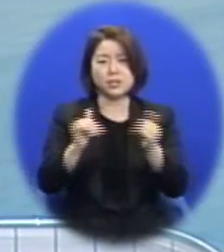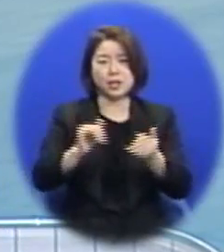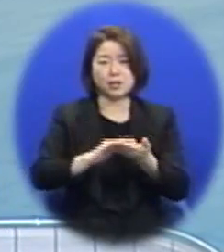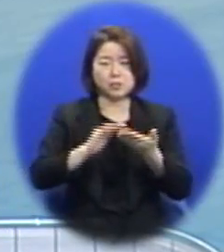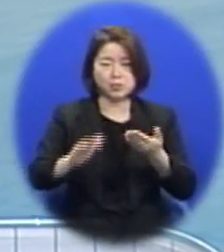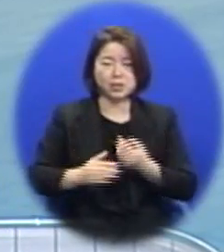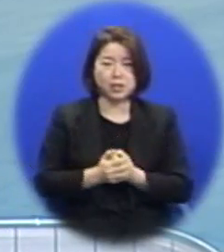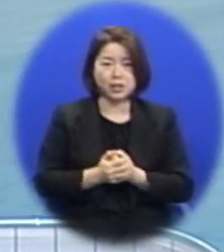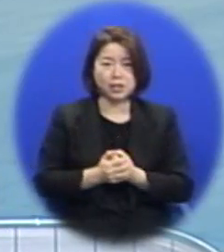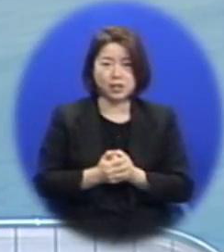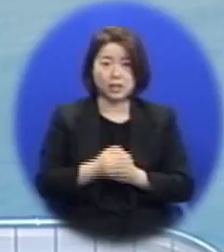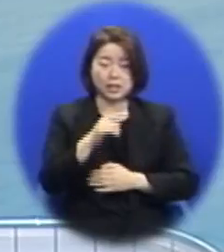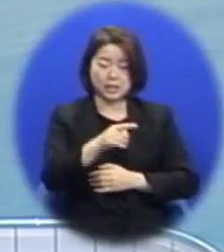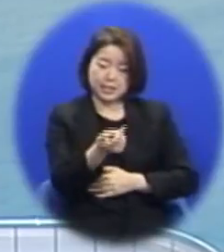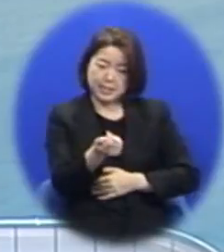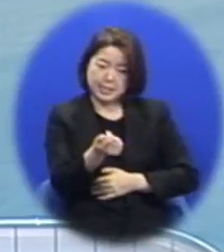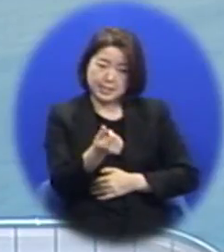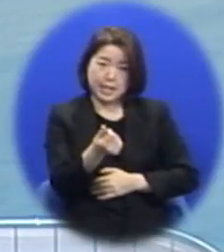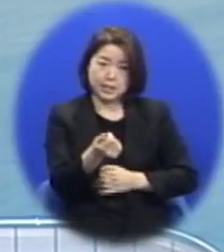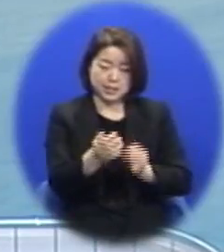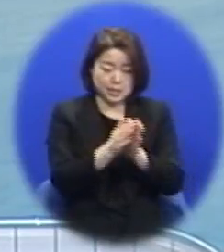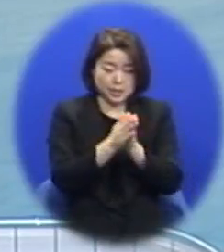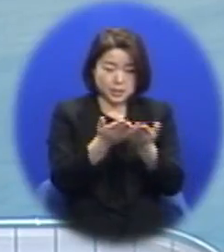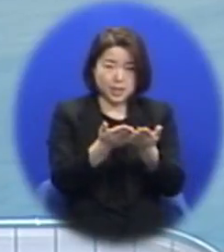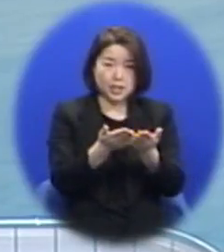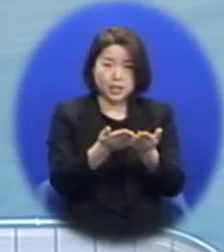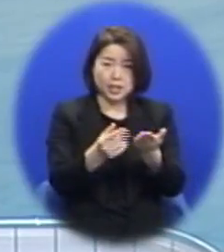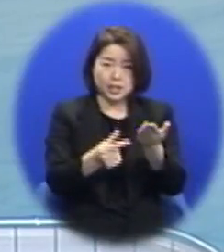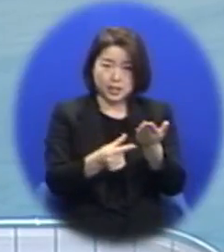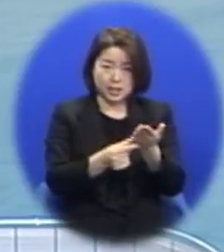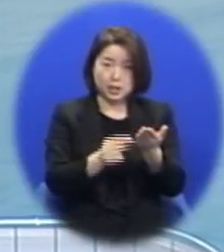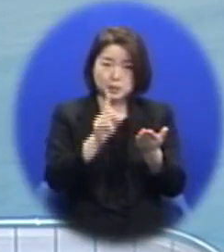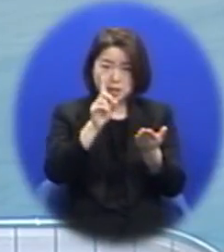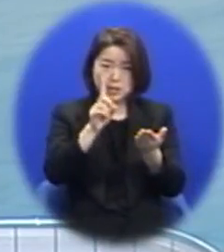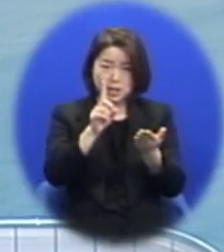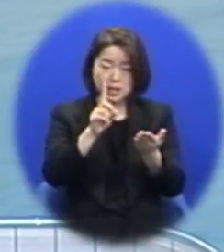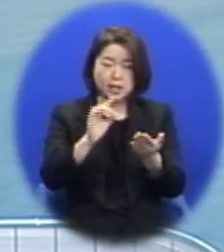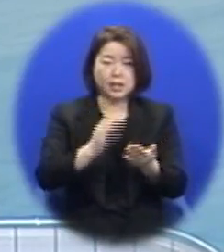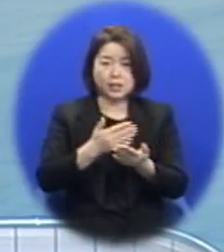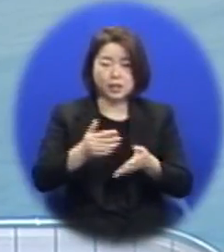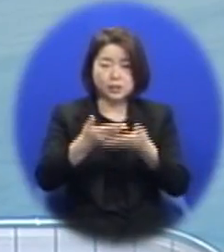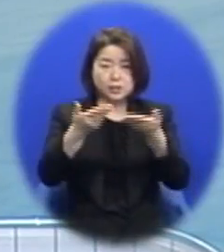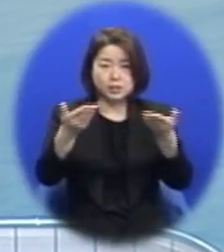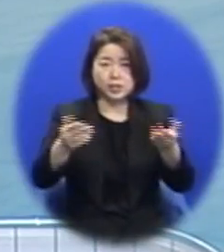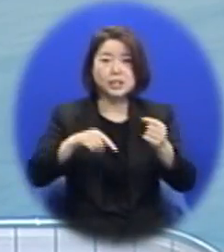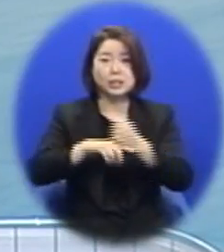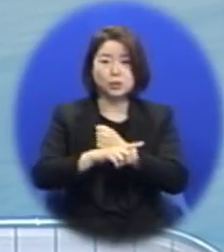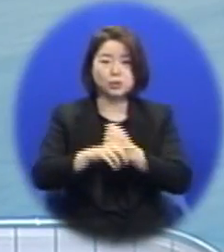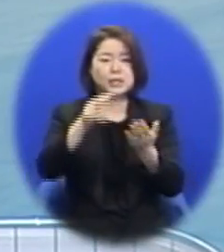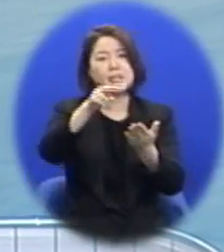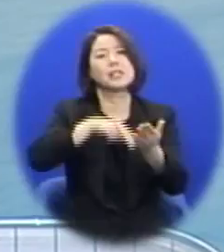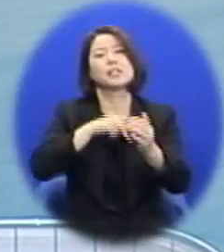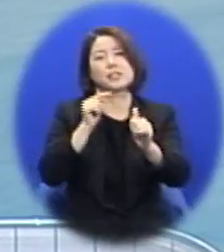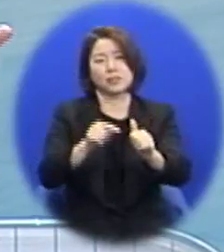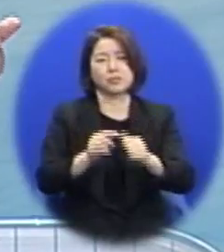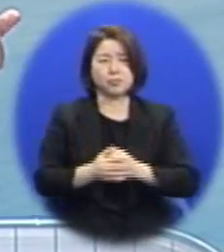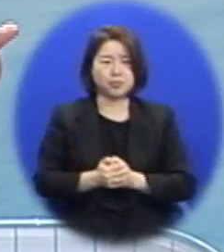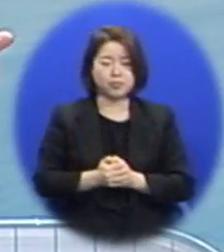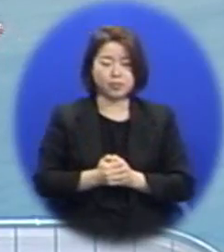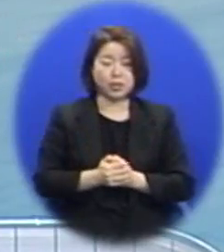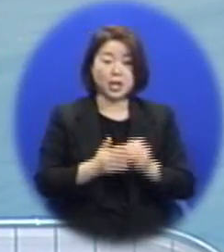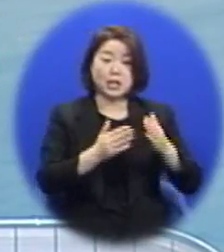요한계시록을 이렇게 작은 소책자 단권 성경으로 여러분에게 나눠드린 것은 읽으시라고 하는 거예요. 집에도